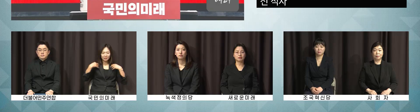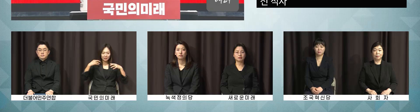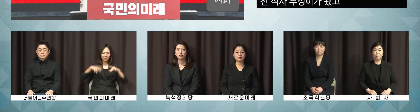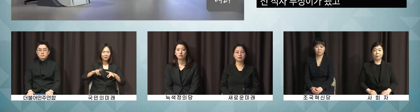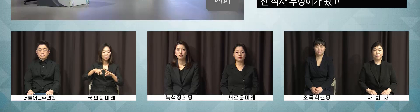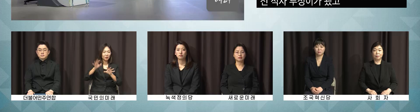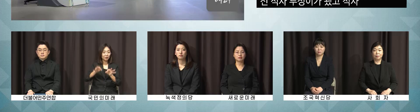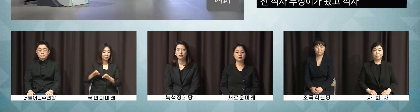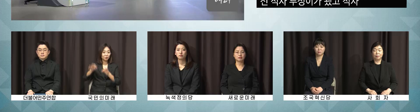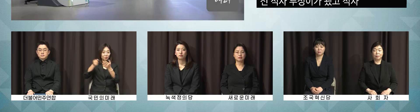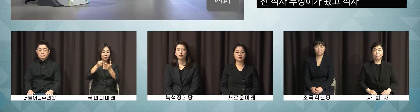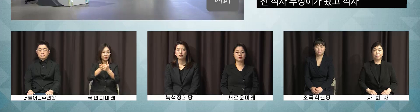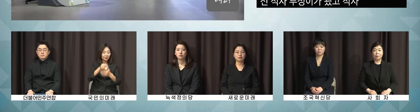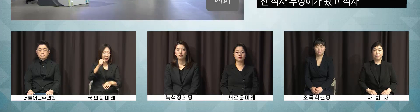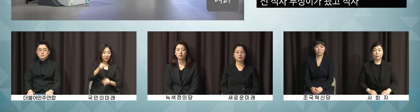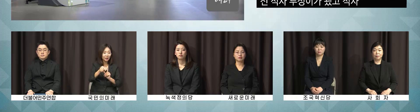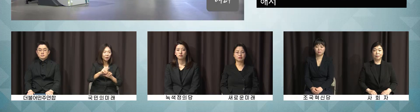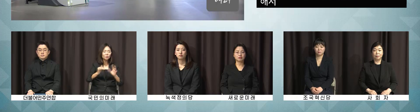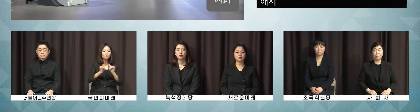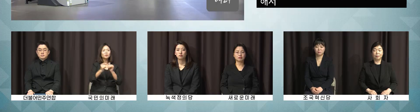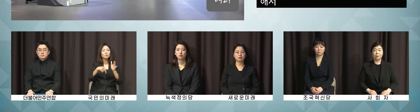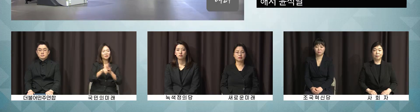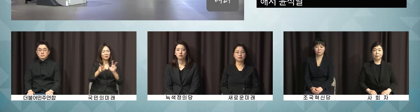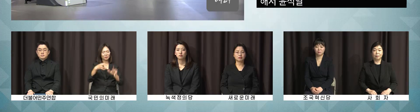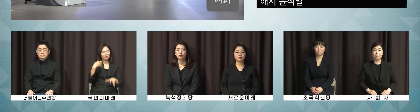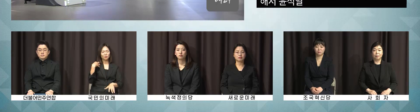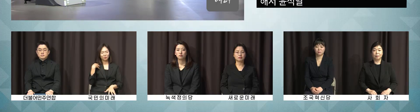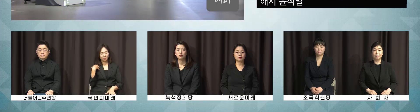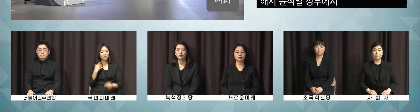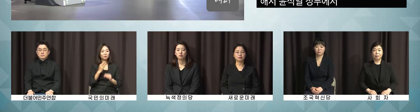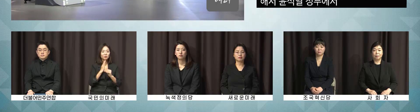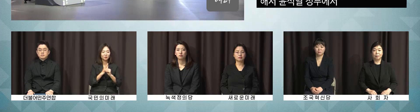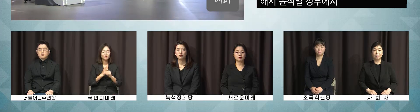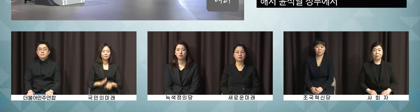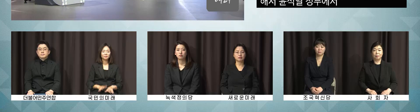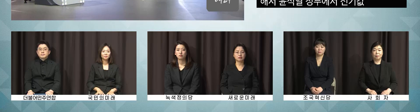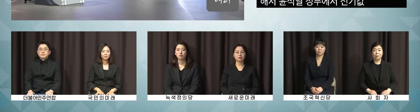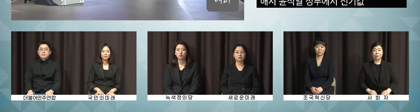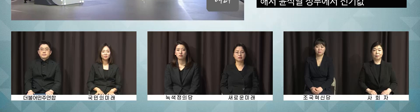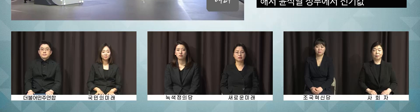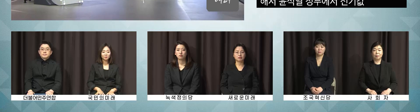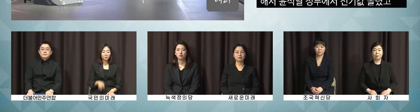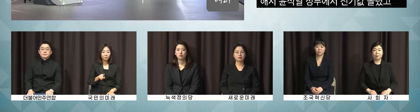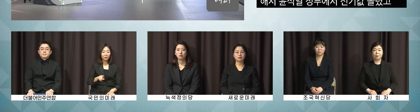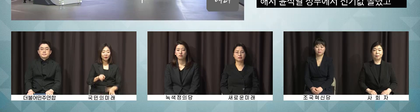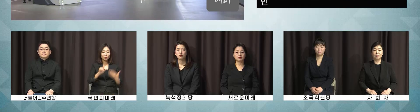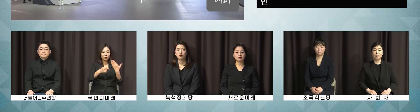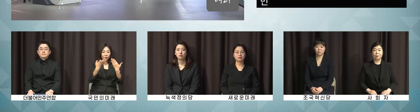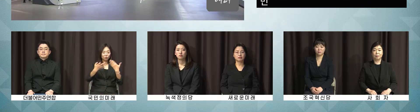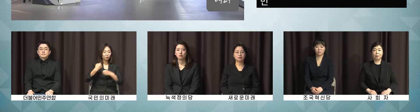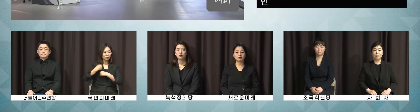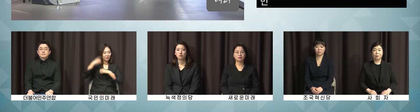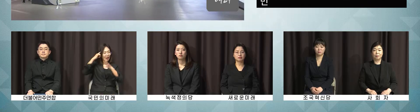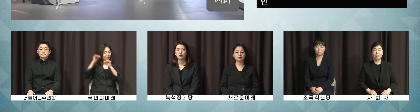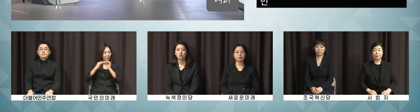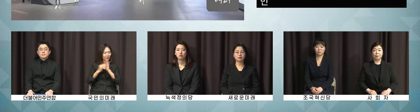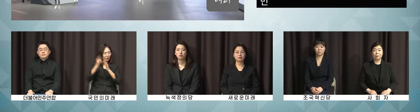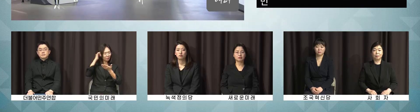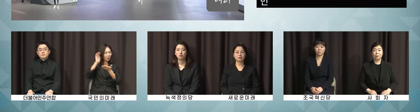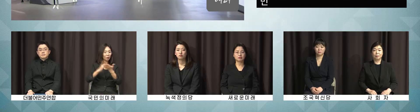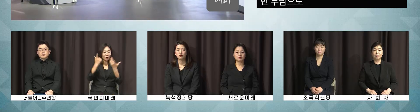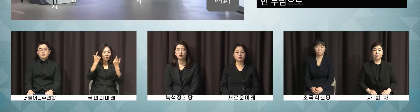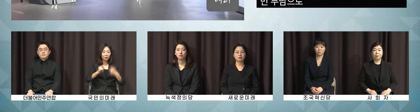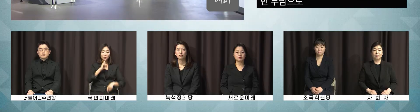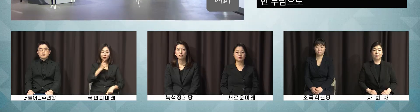전기값 올렸습니다. 그것이 서민들에게 지금 부담으로 다가오고 있는 것입니다. 9.19 군사 합의했다고 평화가 왔던 것처럼